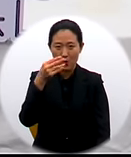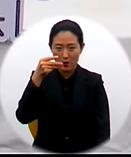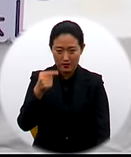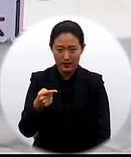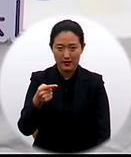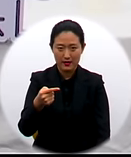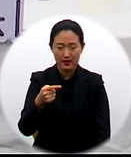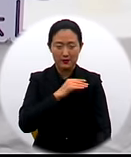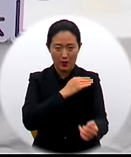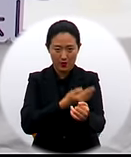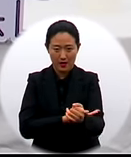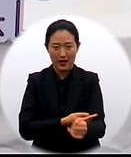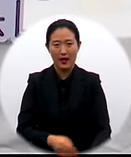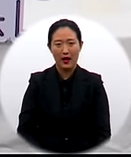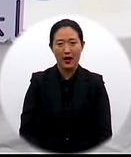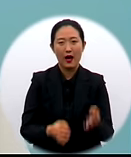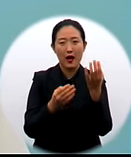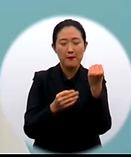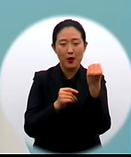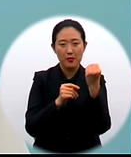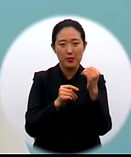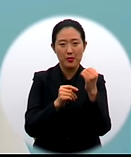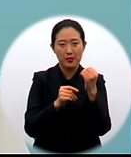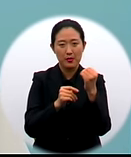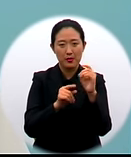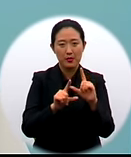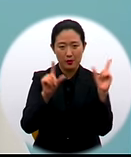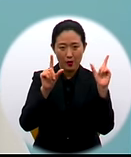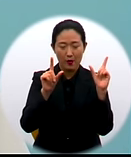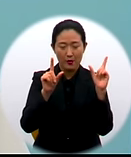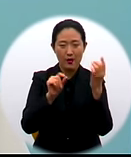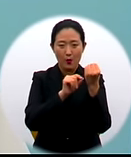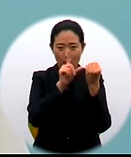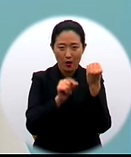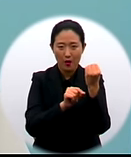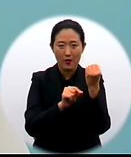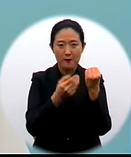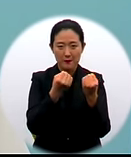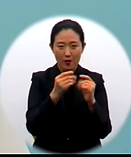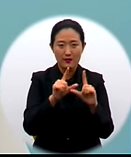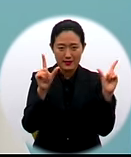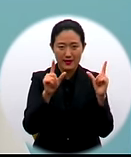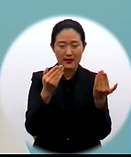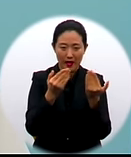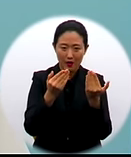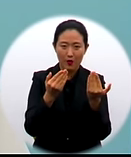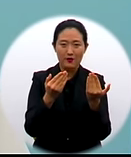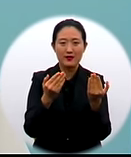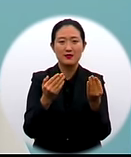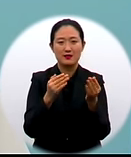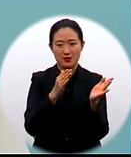번째는 역량, 네 번째는 비고예요. 그래서 보통 뭐 몇 년 몇 월 정도의 날짜를 써주시고요. 그 에피소드, 아이에게 당시 있었던